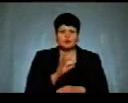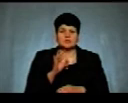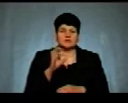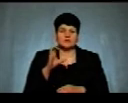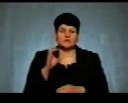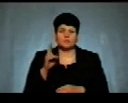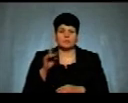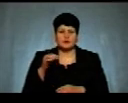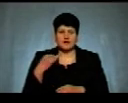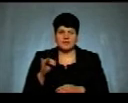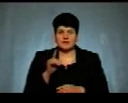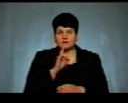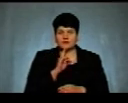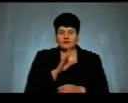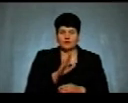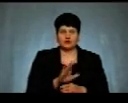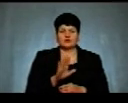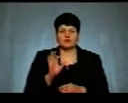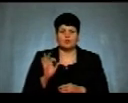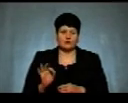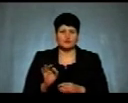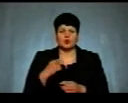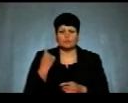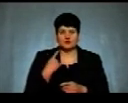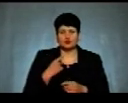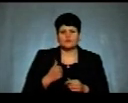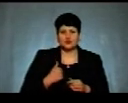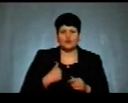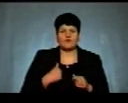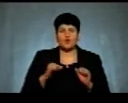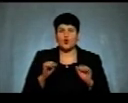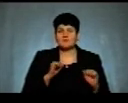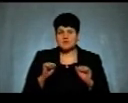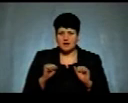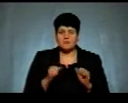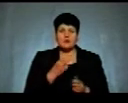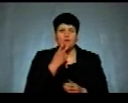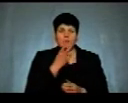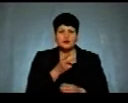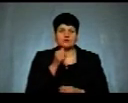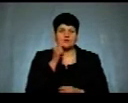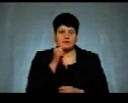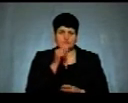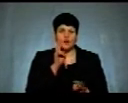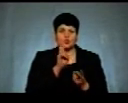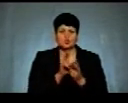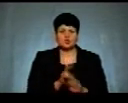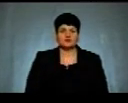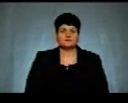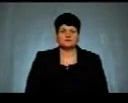Скумбрій, тимчасовий виконувач обов'язків обласного військового комісара. Ми з вами побачимося завтра. До зустрічі!